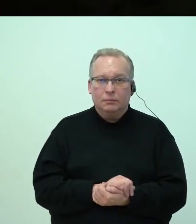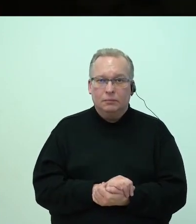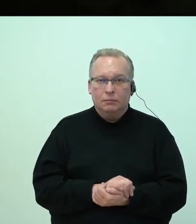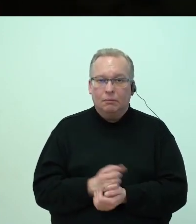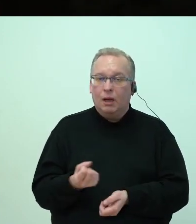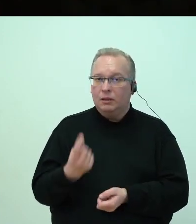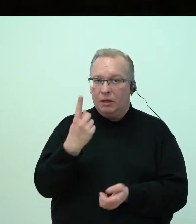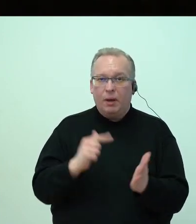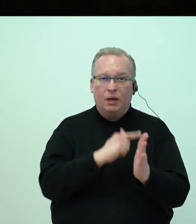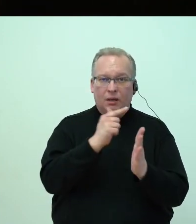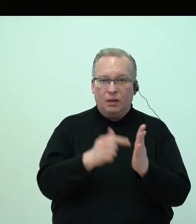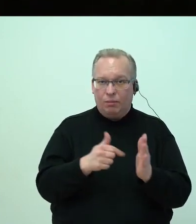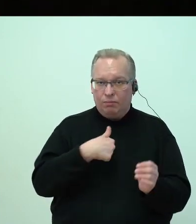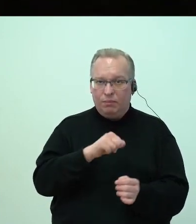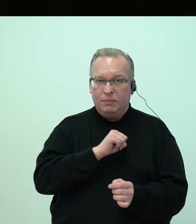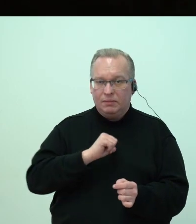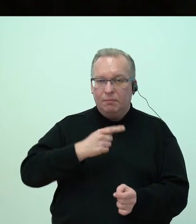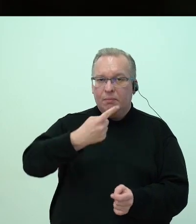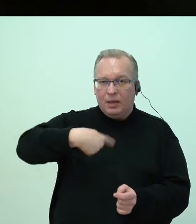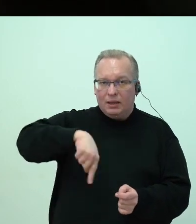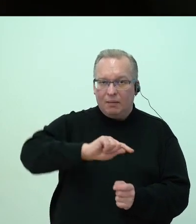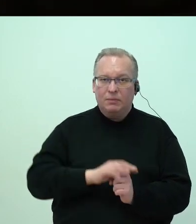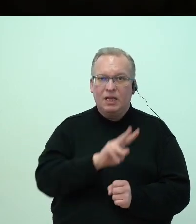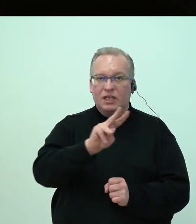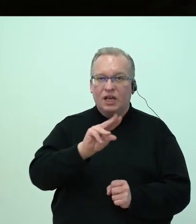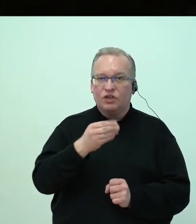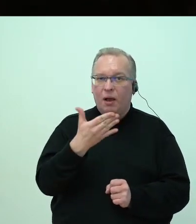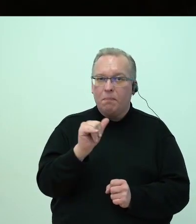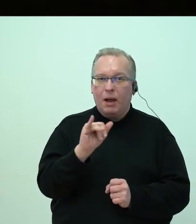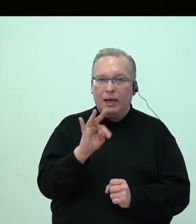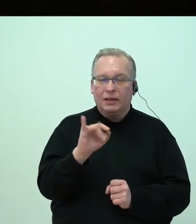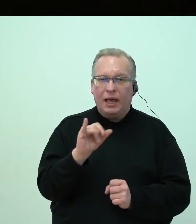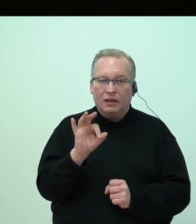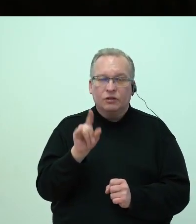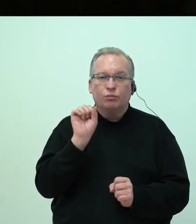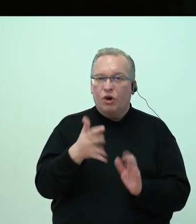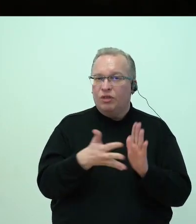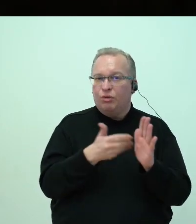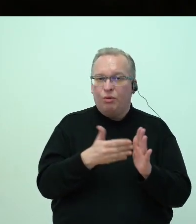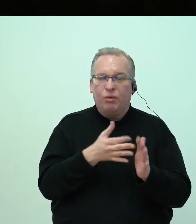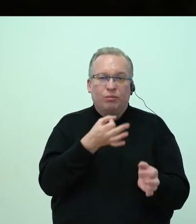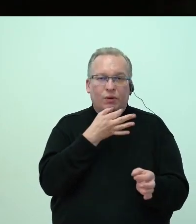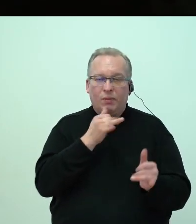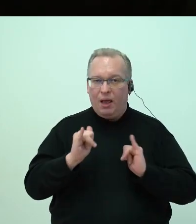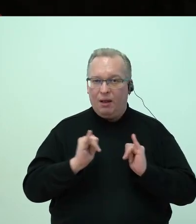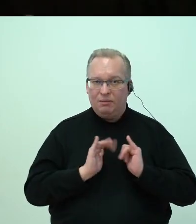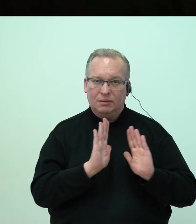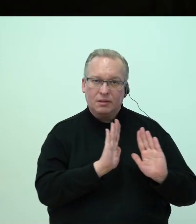kyla klausimas mums patiems. Remigijus Žemaitaitis gali ir toliau daryti, ką darė.